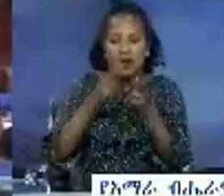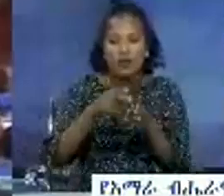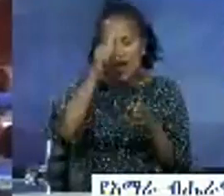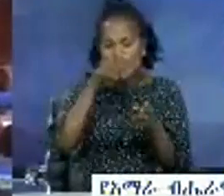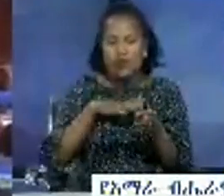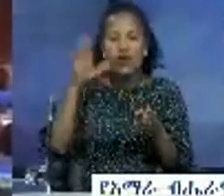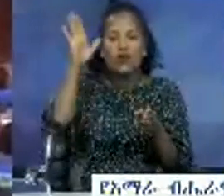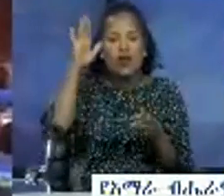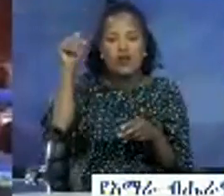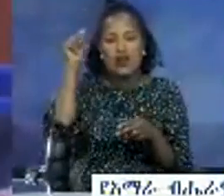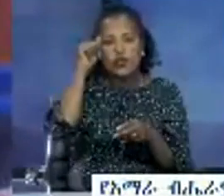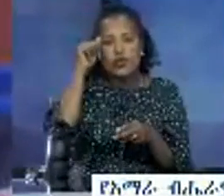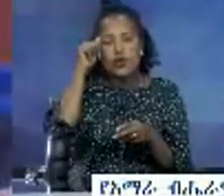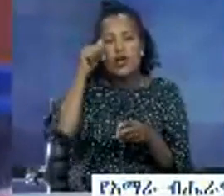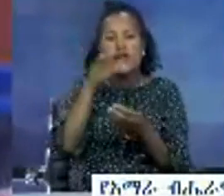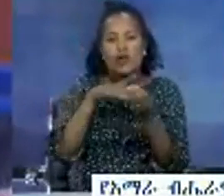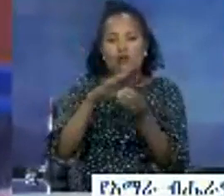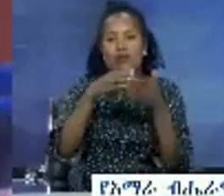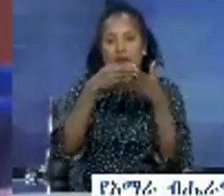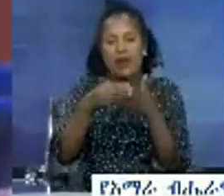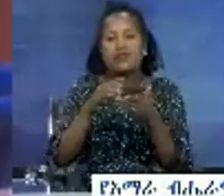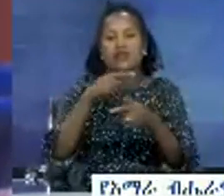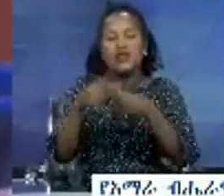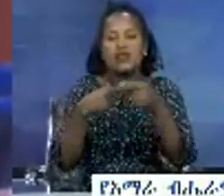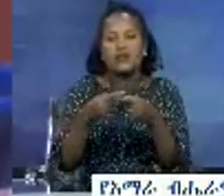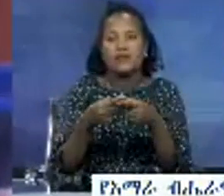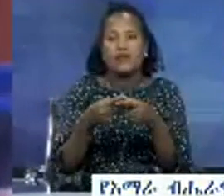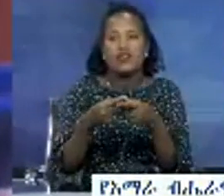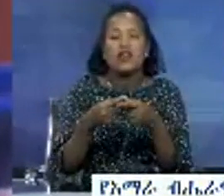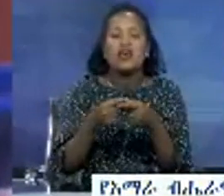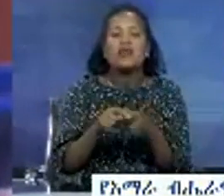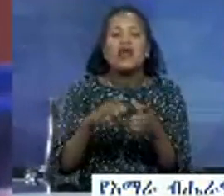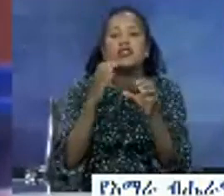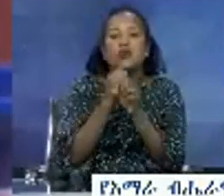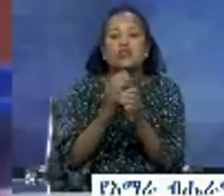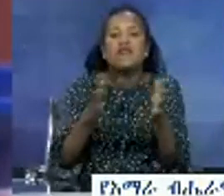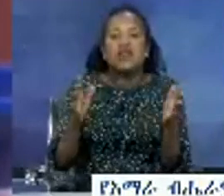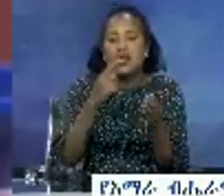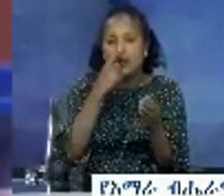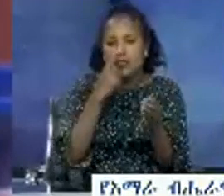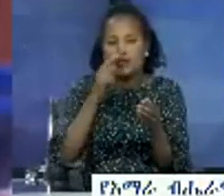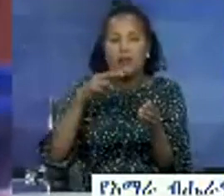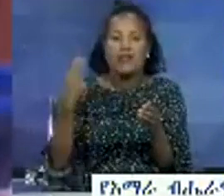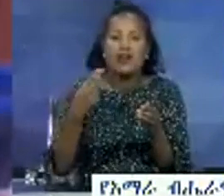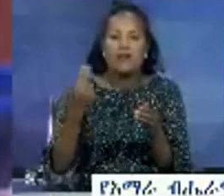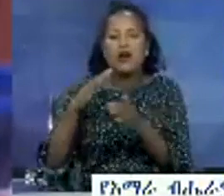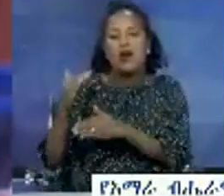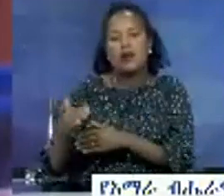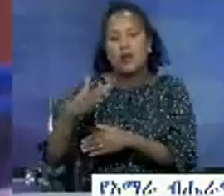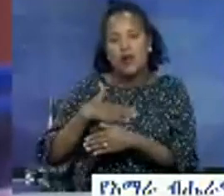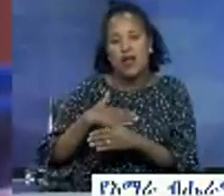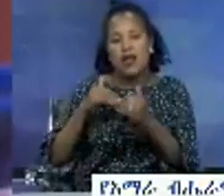አንዳርጋቸው ክልሉን በመምራት ሂደት ያካበተውን ሰፊ ልብድ በመጠቀም ከጎኔ